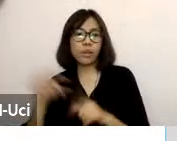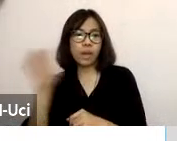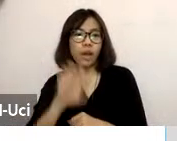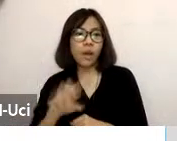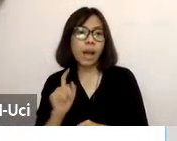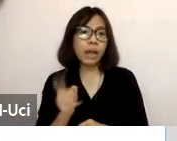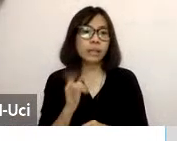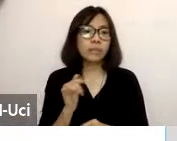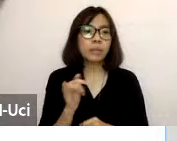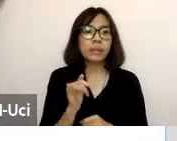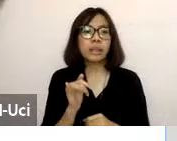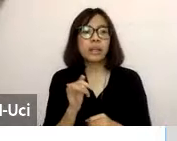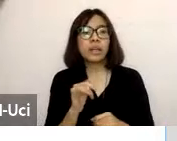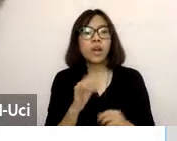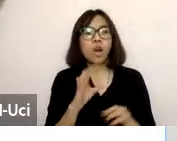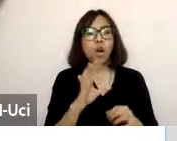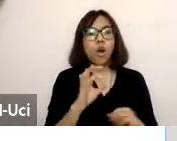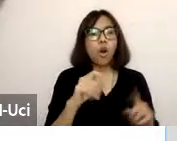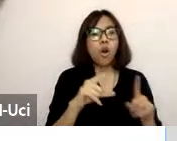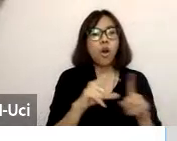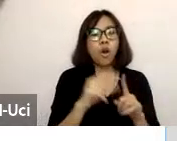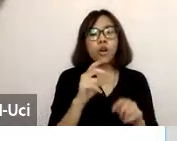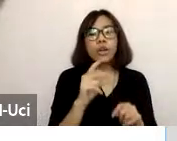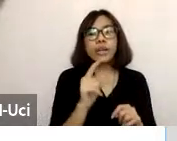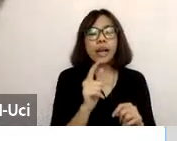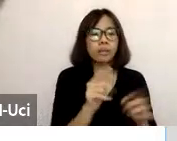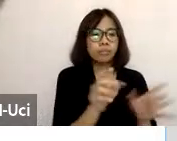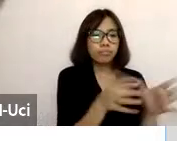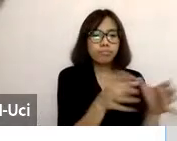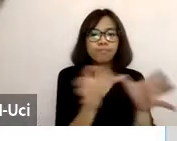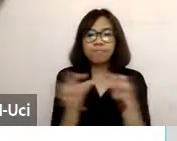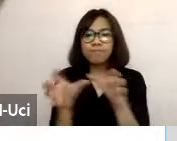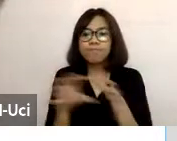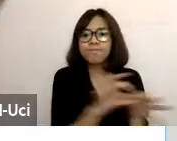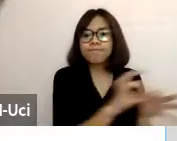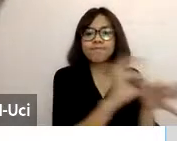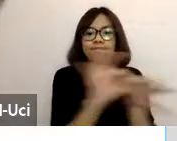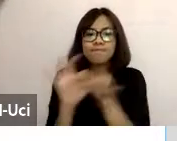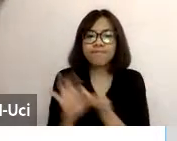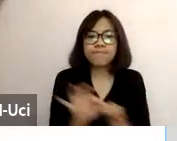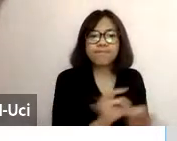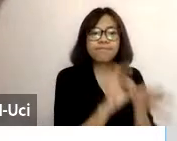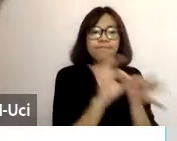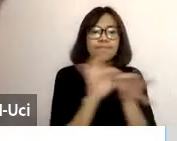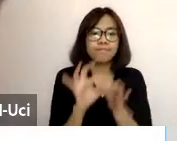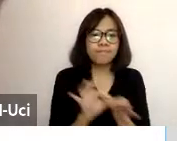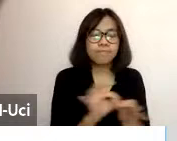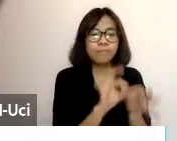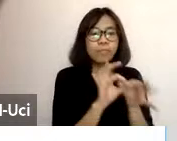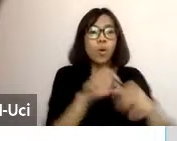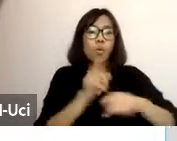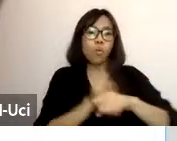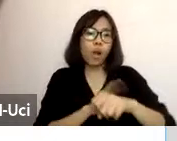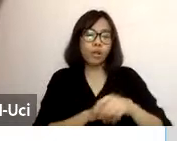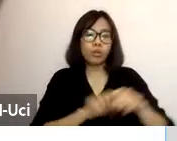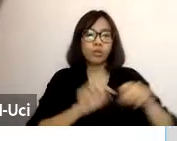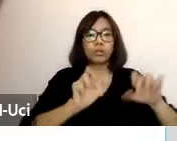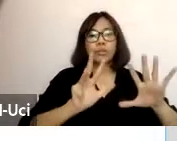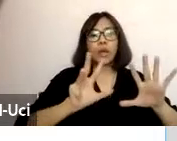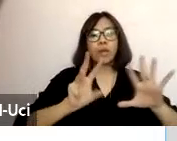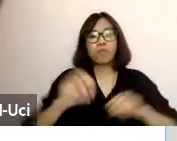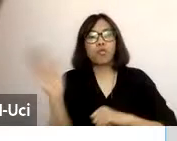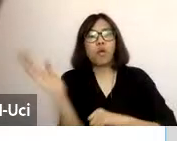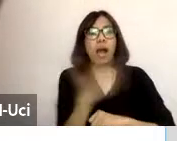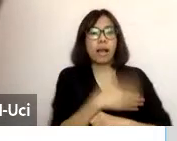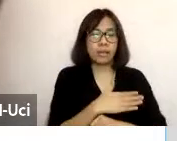jadi audio transfernya sebagai hak yang akan mengontak pelaku usaha untuk misal sengketa dalam 90 hari dan dia